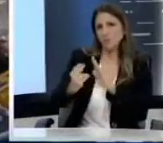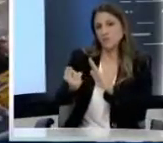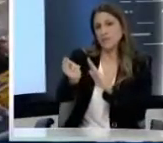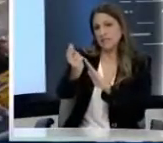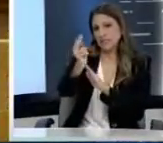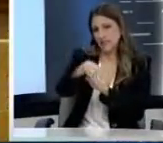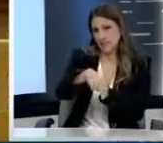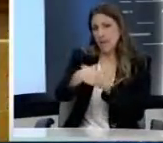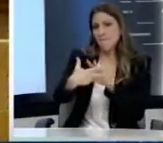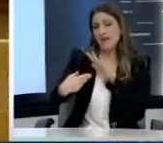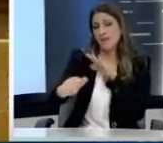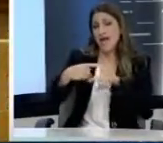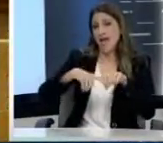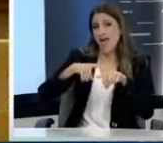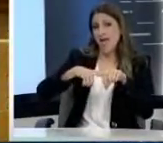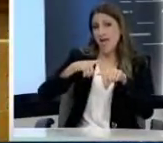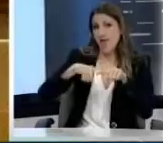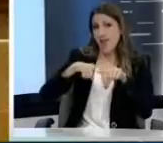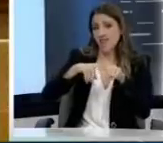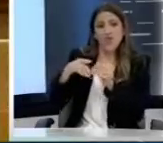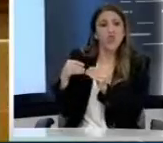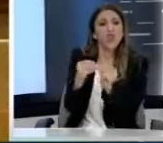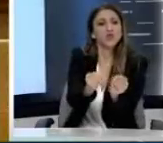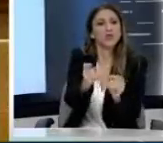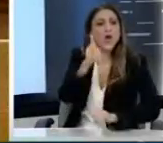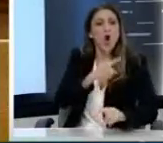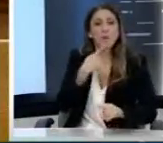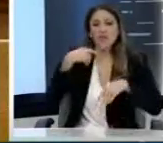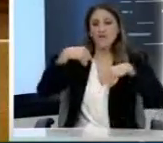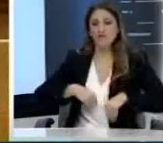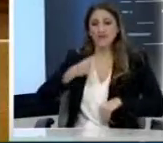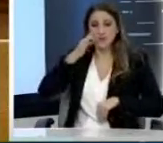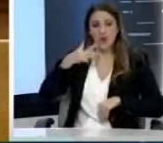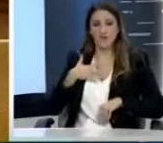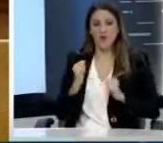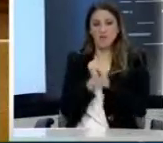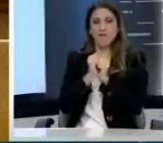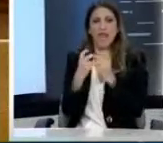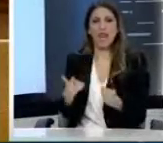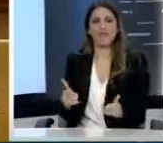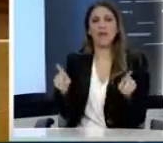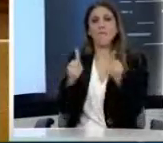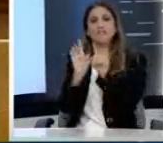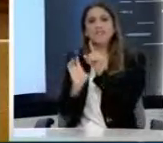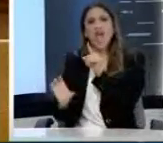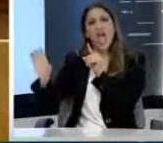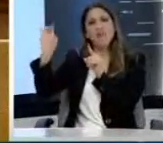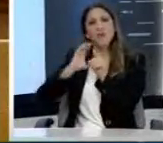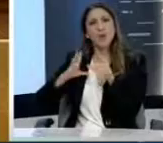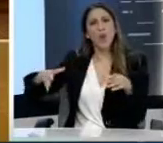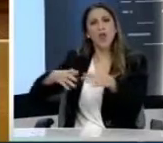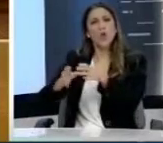να αφήσετε τη χώρα σε αυτούς που λένε ότι είναι φιλελεύθεροι και μαζί με το Ευρωπαϊκό Λαϊκό Κόμμα παντού μιλάνε για